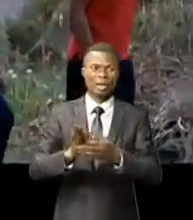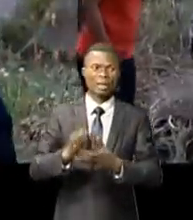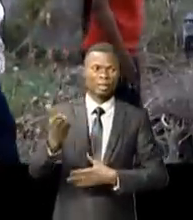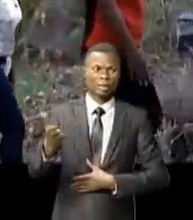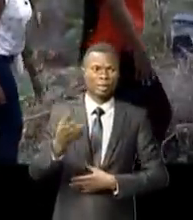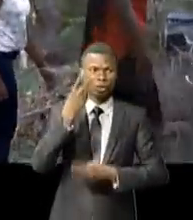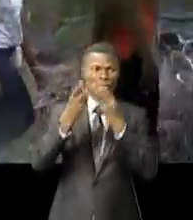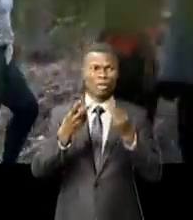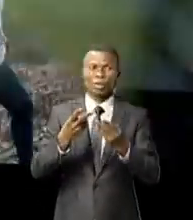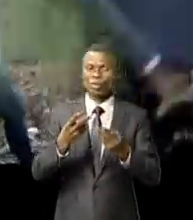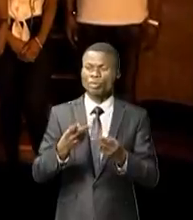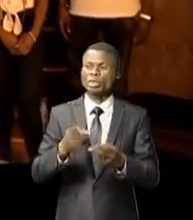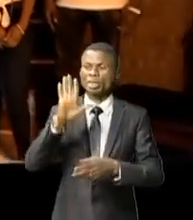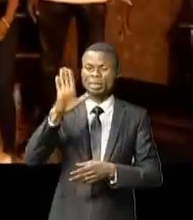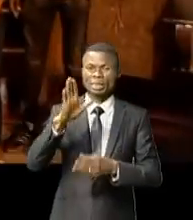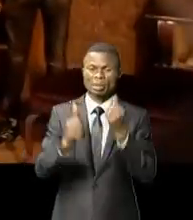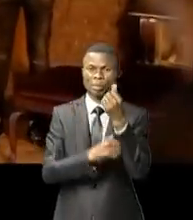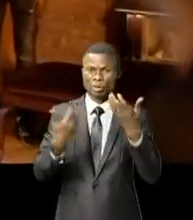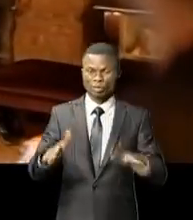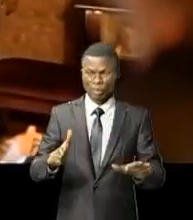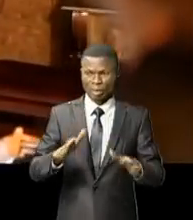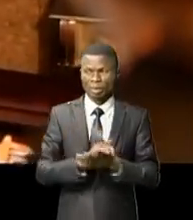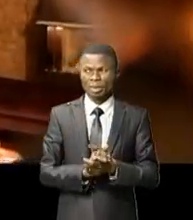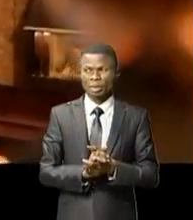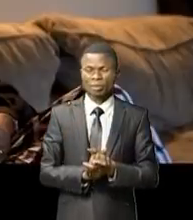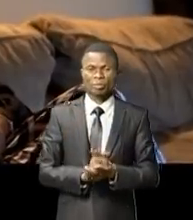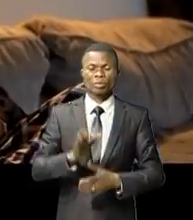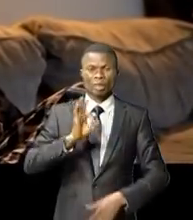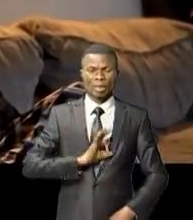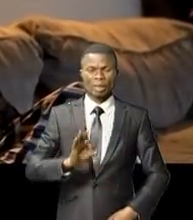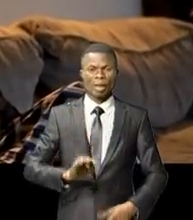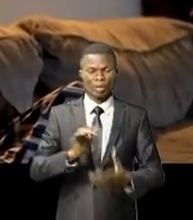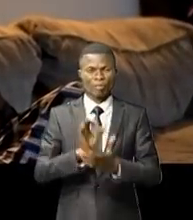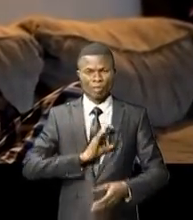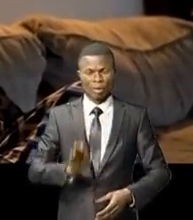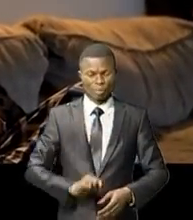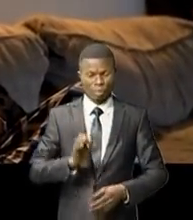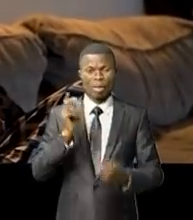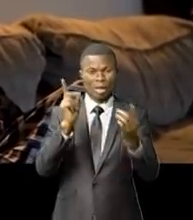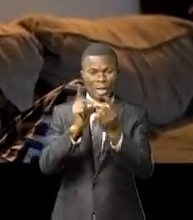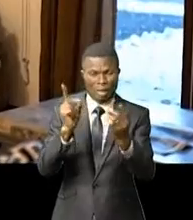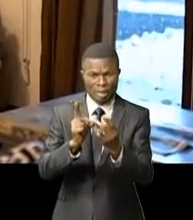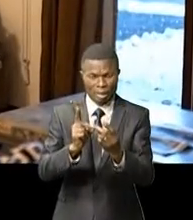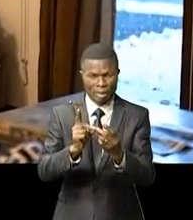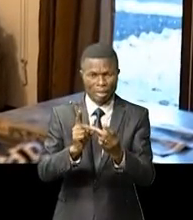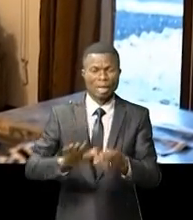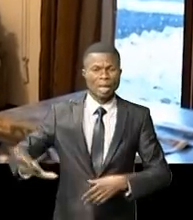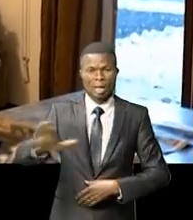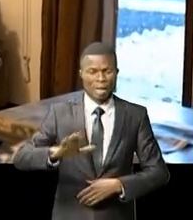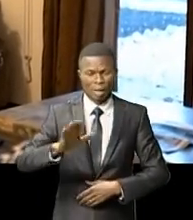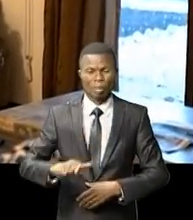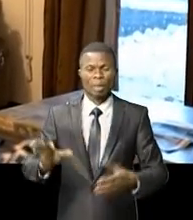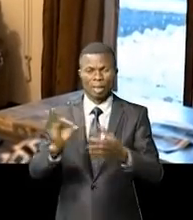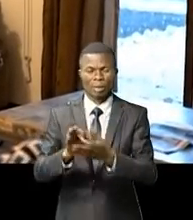Après sa visite aux boursiers de France, Denise Nyakeru Tshisekedi a tenu à maintenir le contact physique avec ceux du pays de l'oncle